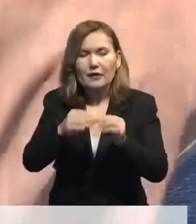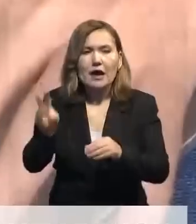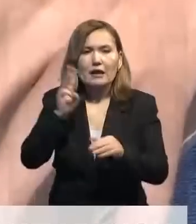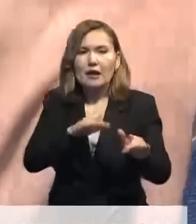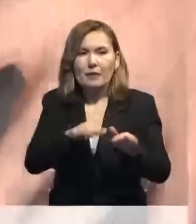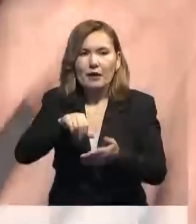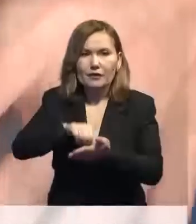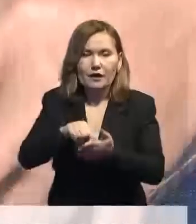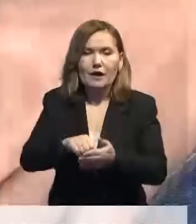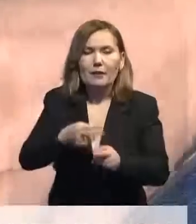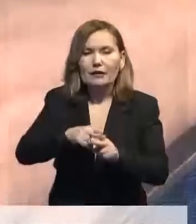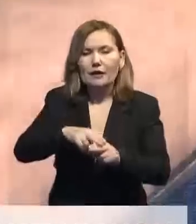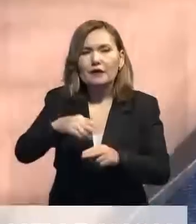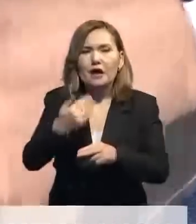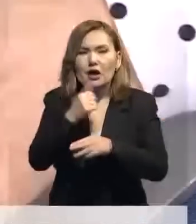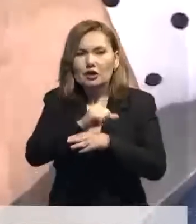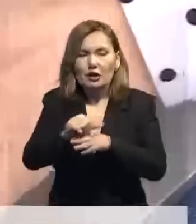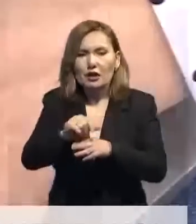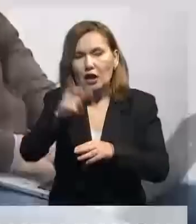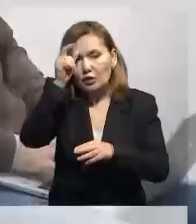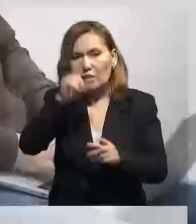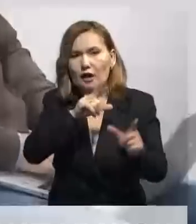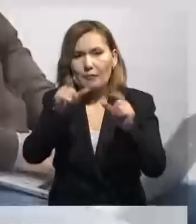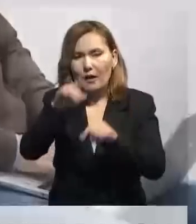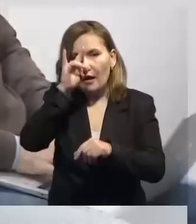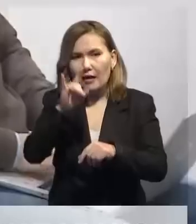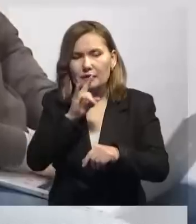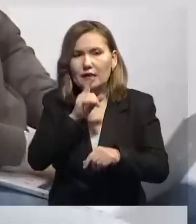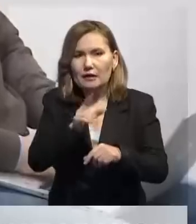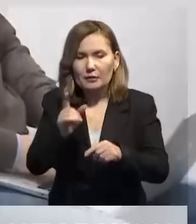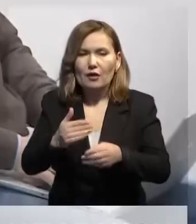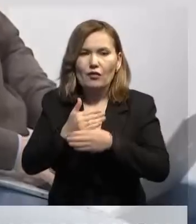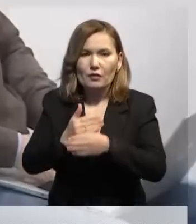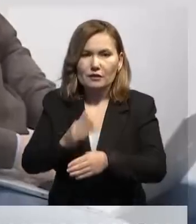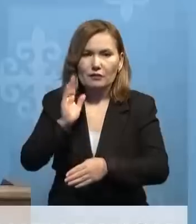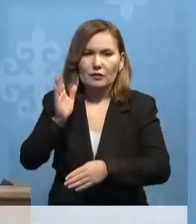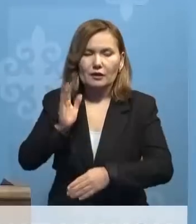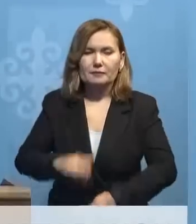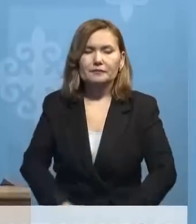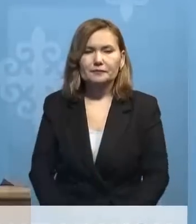миссия өкілдері елден жырақта жүргендерге көмектесе алады, деді Айбек Смадияров.